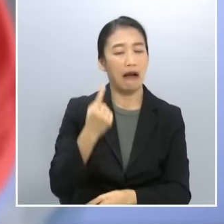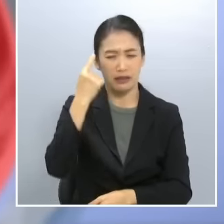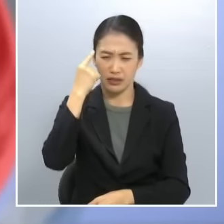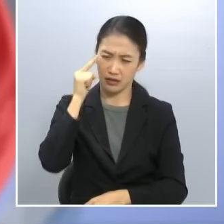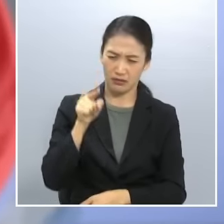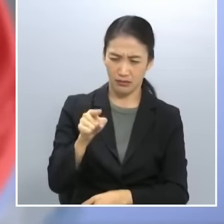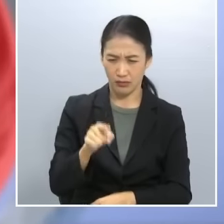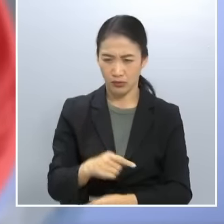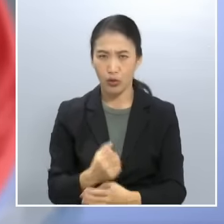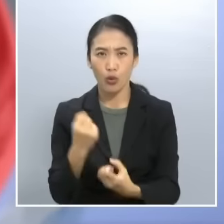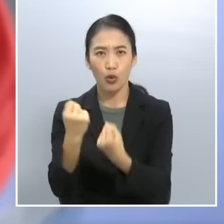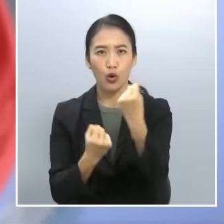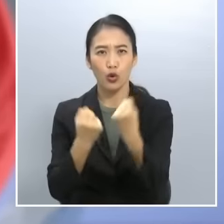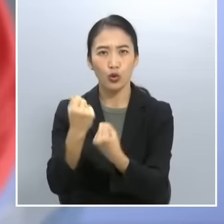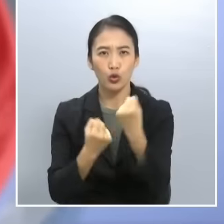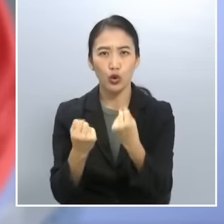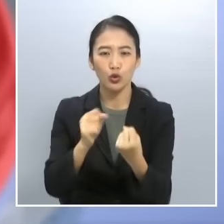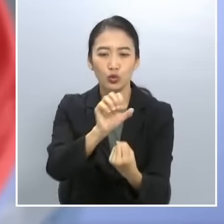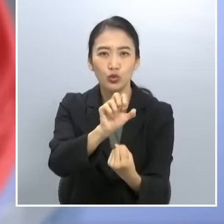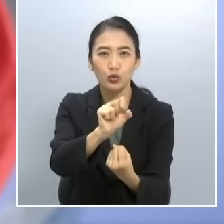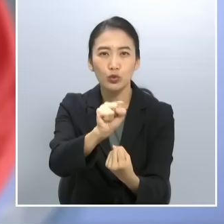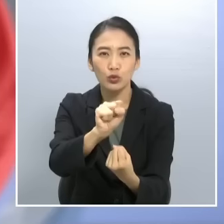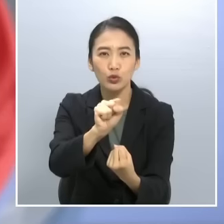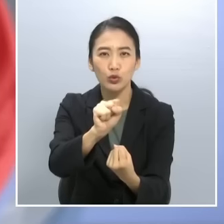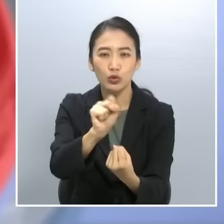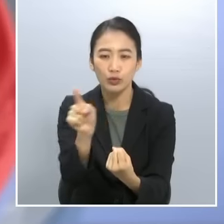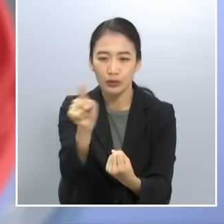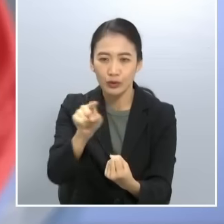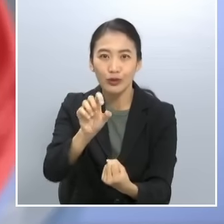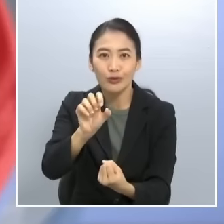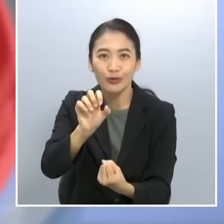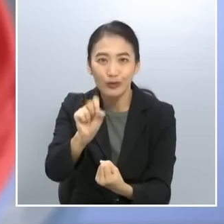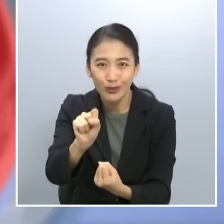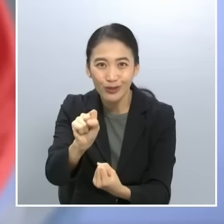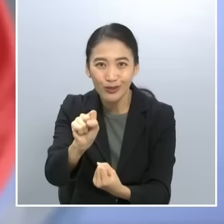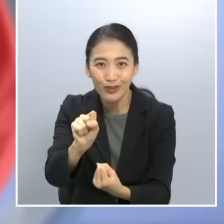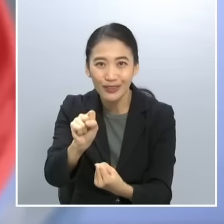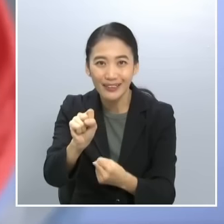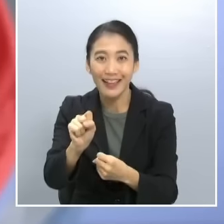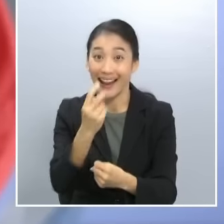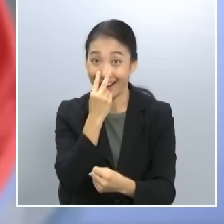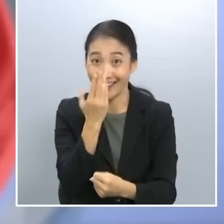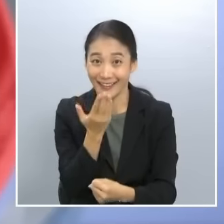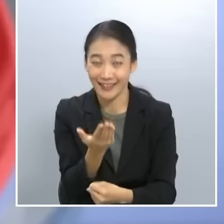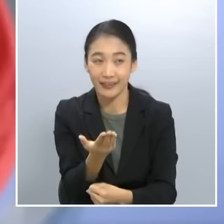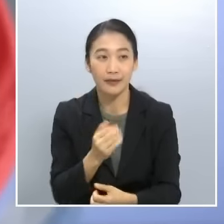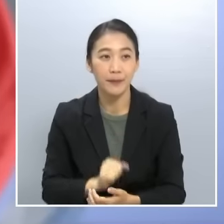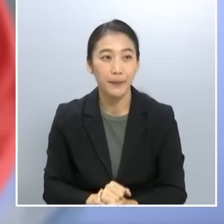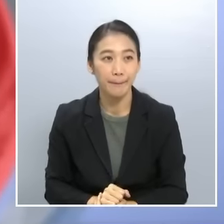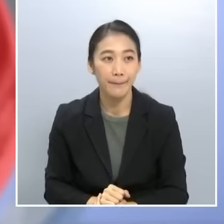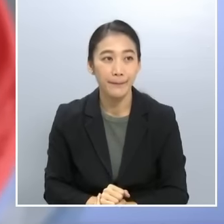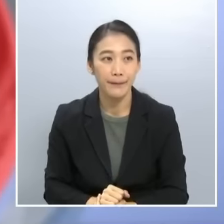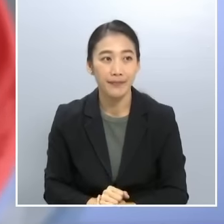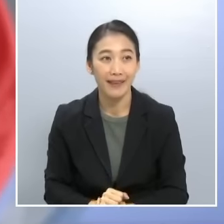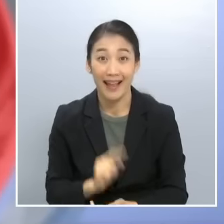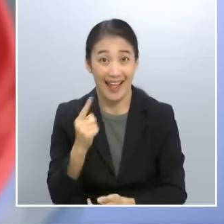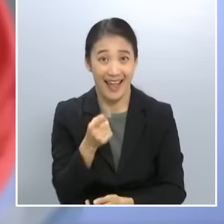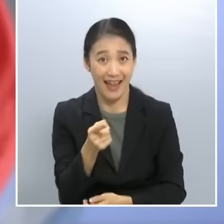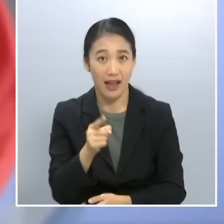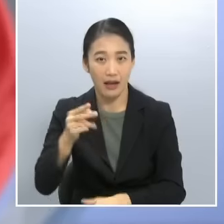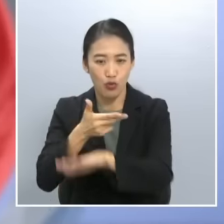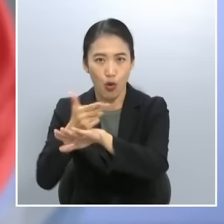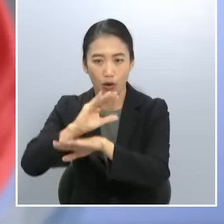Swiftหลังคาสีดำตัวรถสีแดงก็คือคันนี้เห็นฮะหลังคาเมันเป็นเงาเห็นมยคือตอนแรกมันได้ภาพนี้มาภาพเดียวเลยคุณ